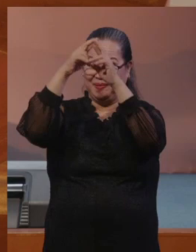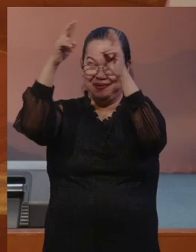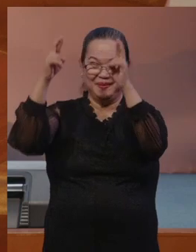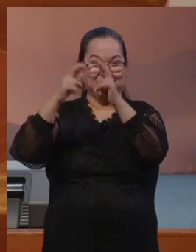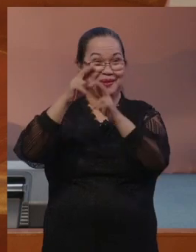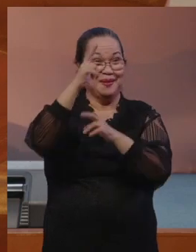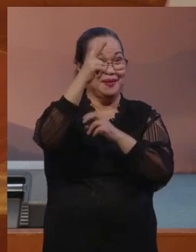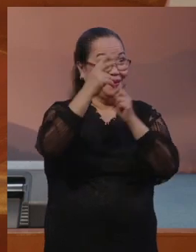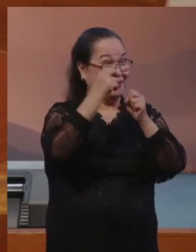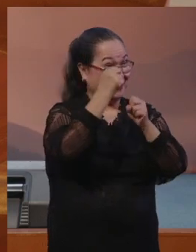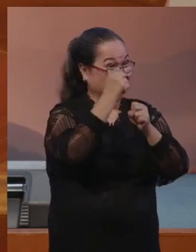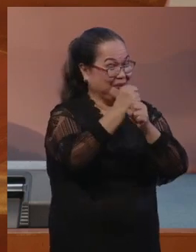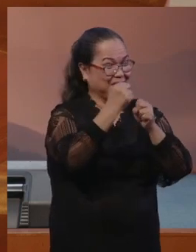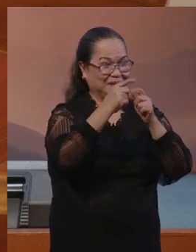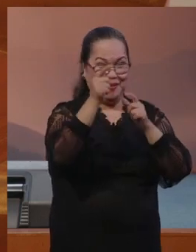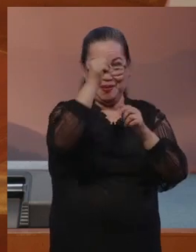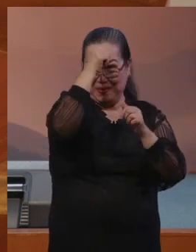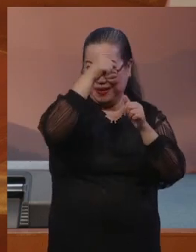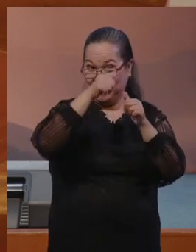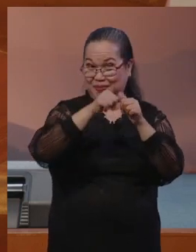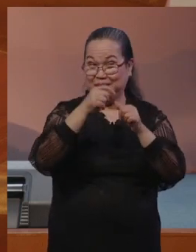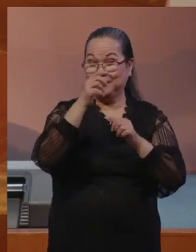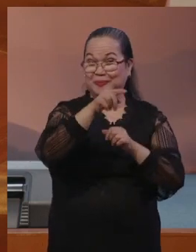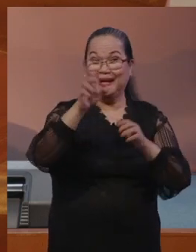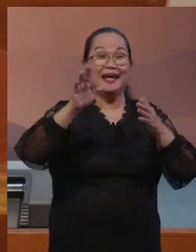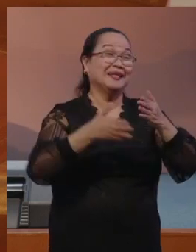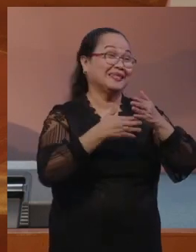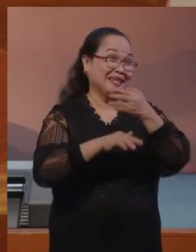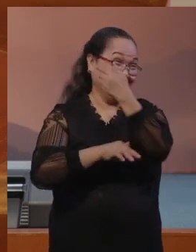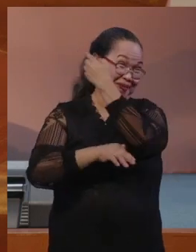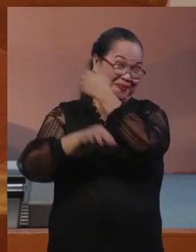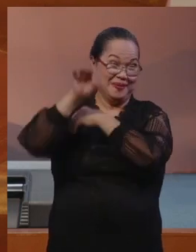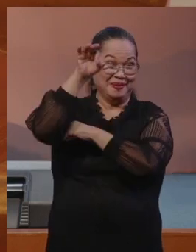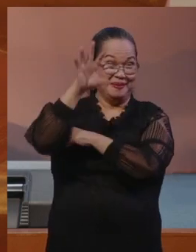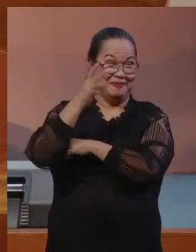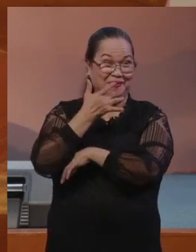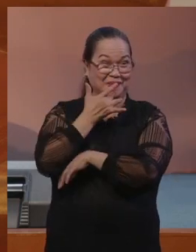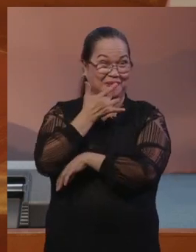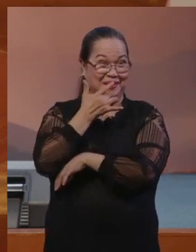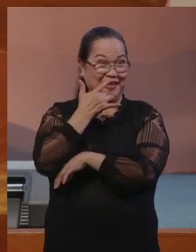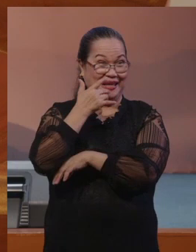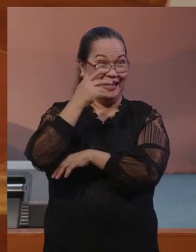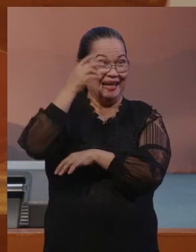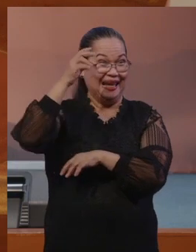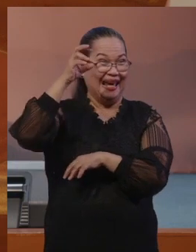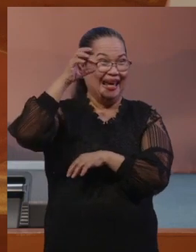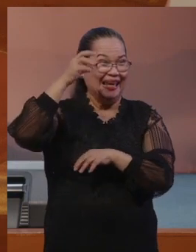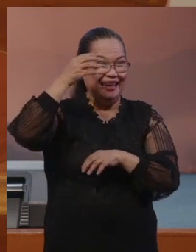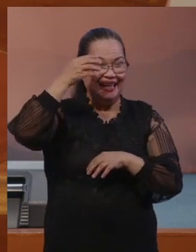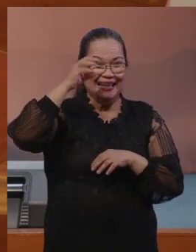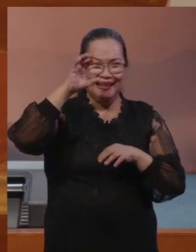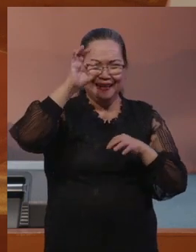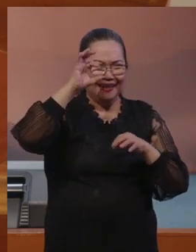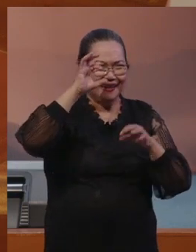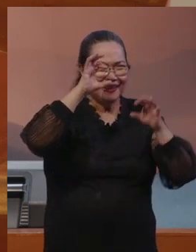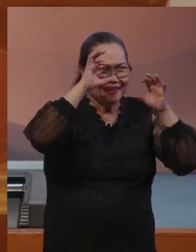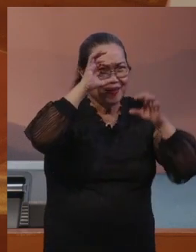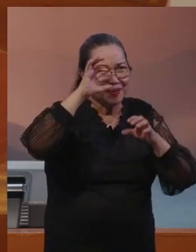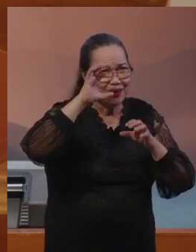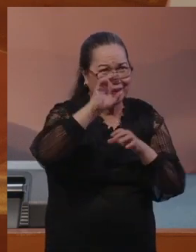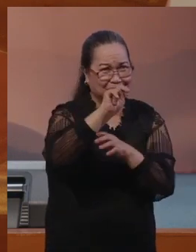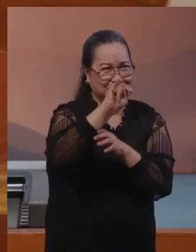long years. Do you still want me? Di ba favorite song ni Ninoy? Kaya nauso yung